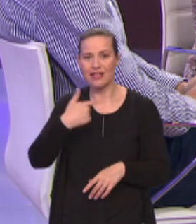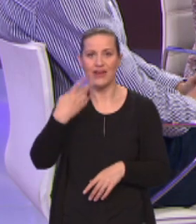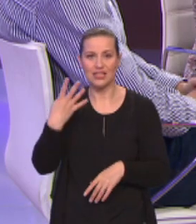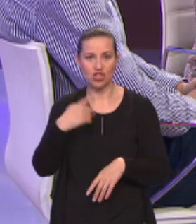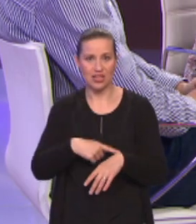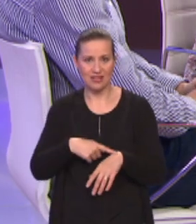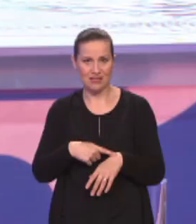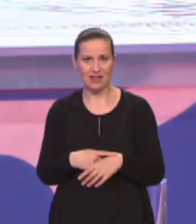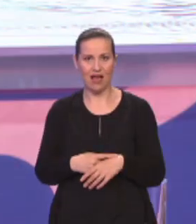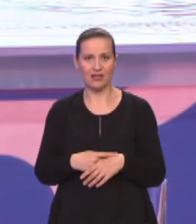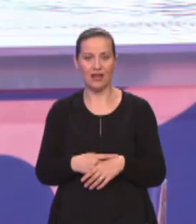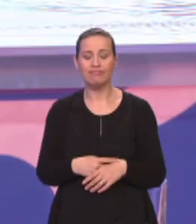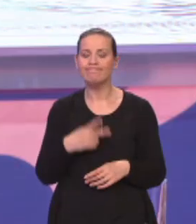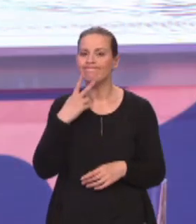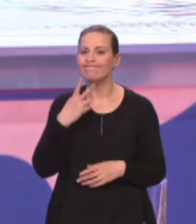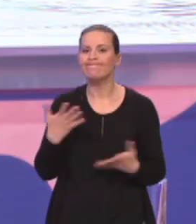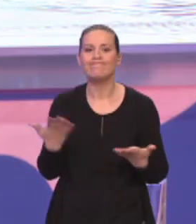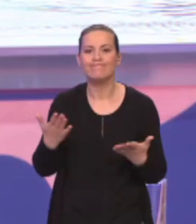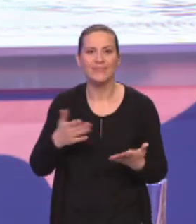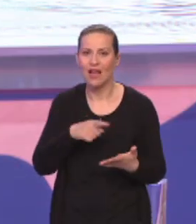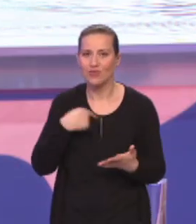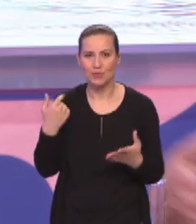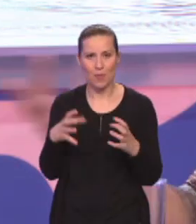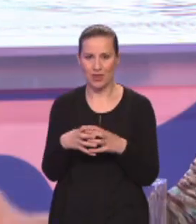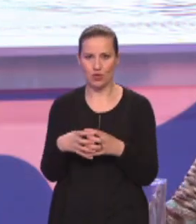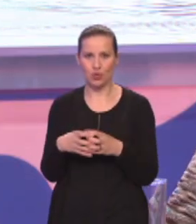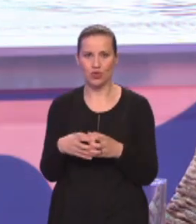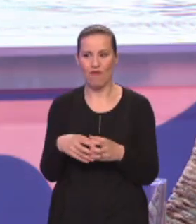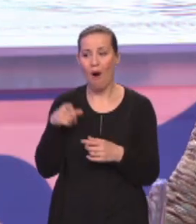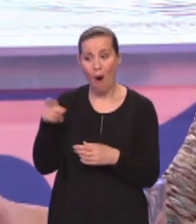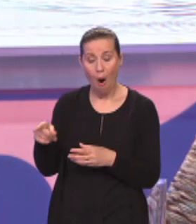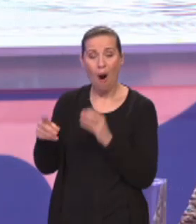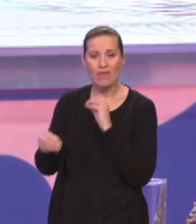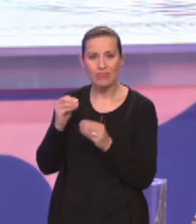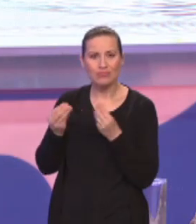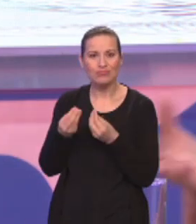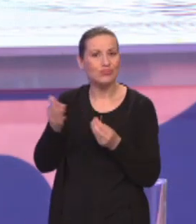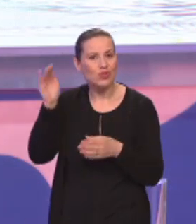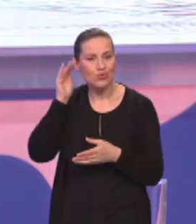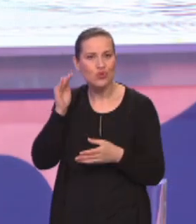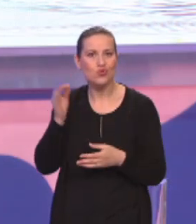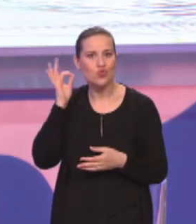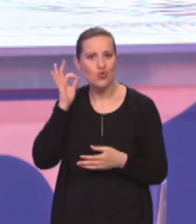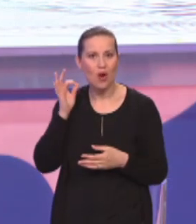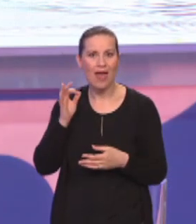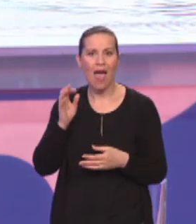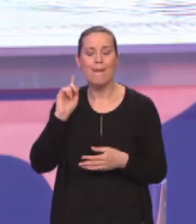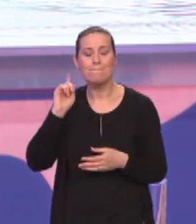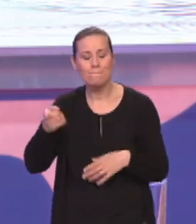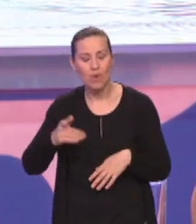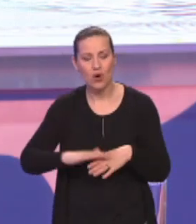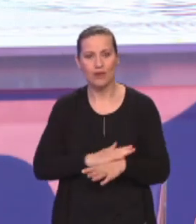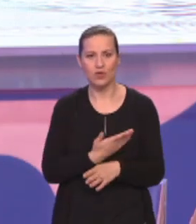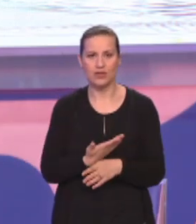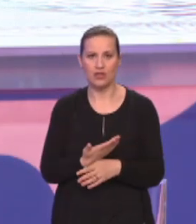Dakle, vidite kakvo smo mi društvo. Dakle, ovaj problem koji smo sada čuli, mi moramo osjećati.